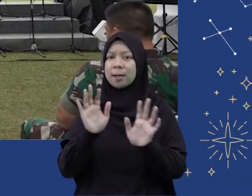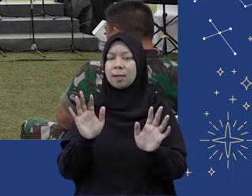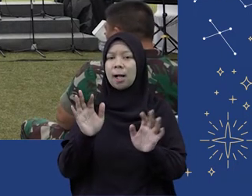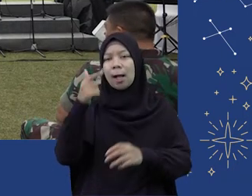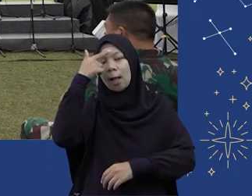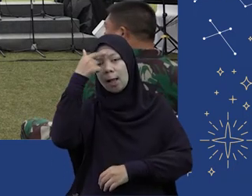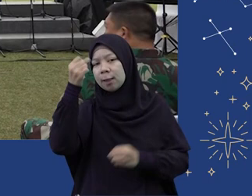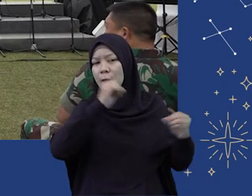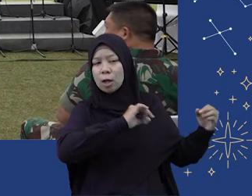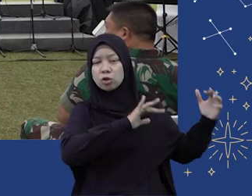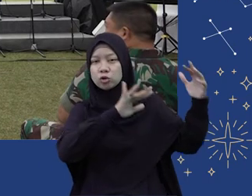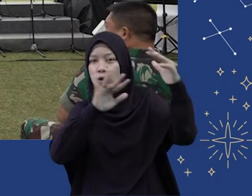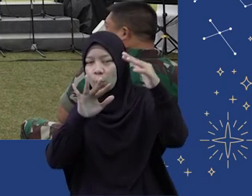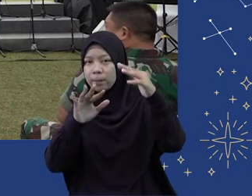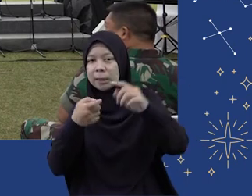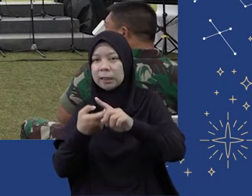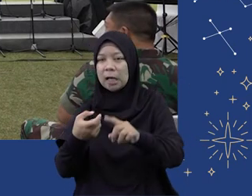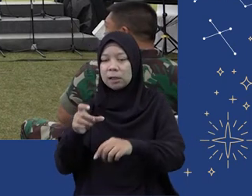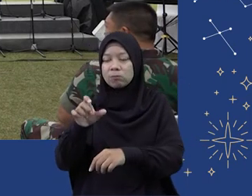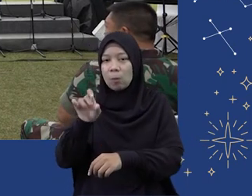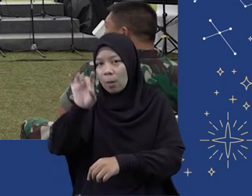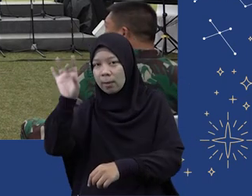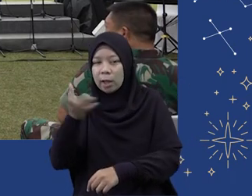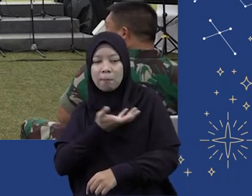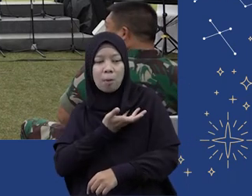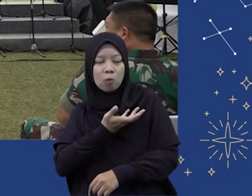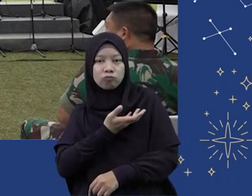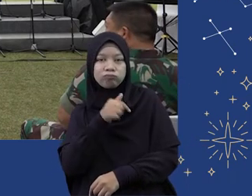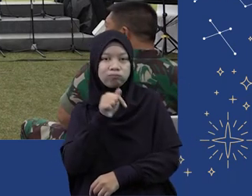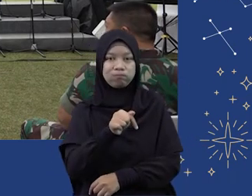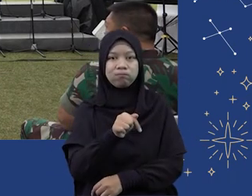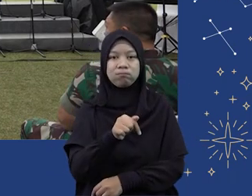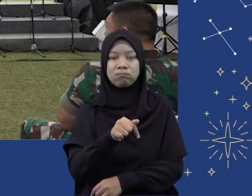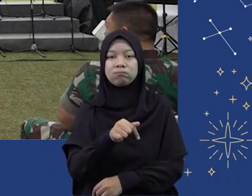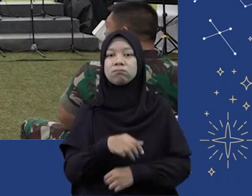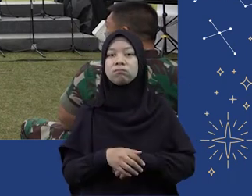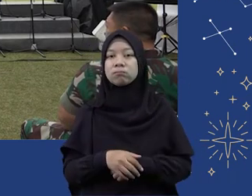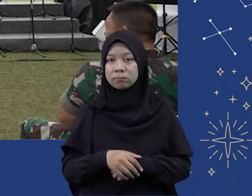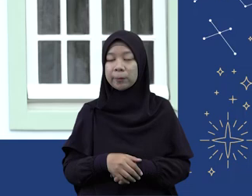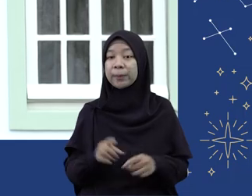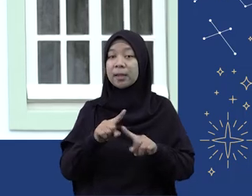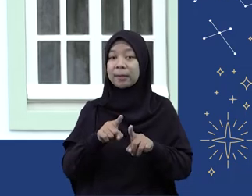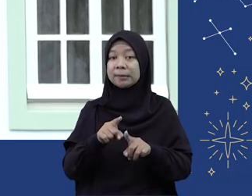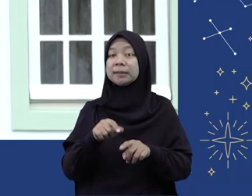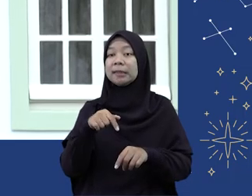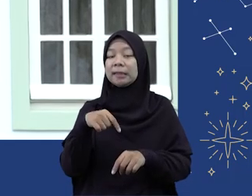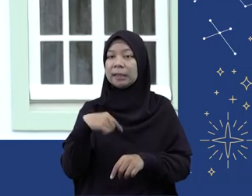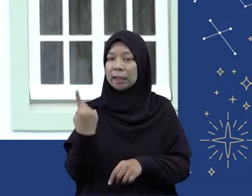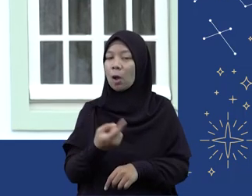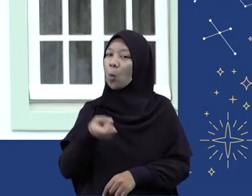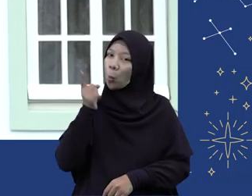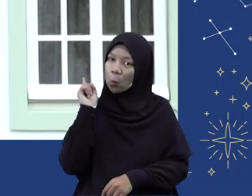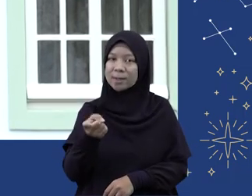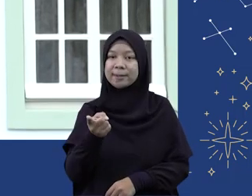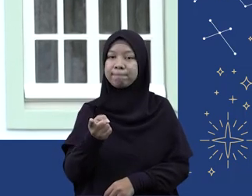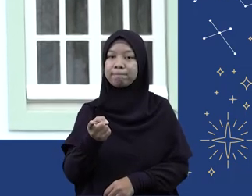luar negeri yang lokasi kita ini Oleh karena itu kita wajib untuk memastikan